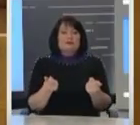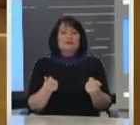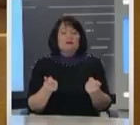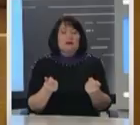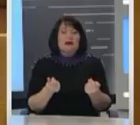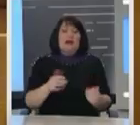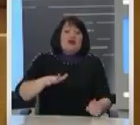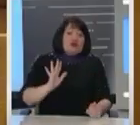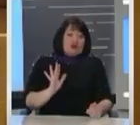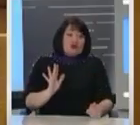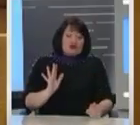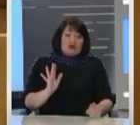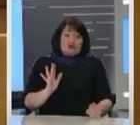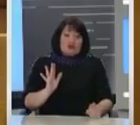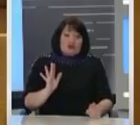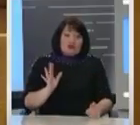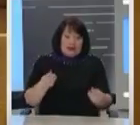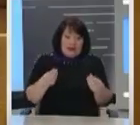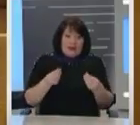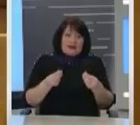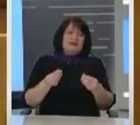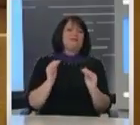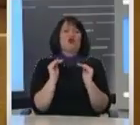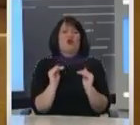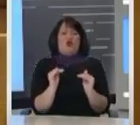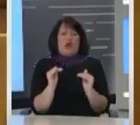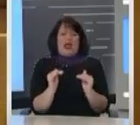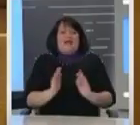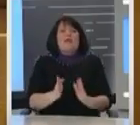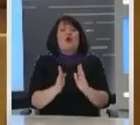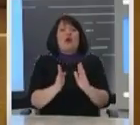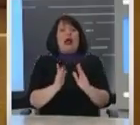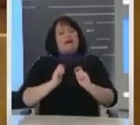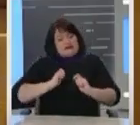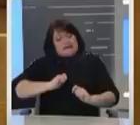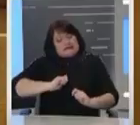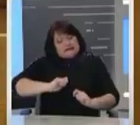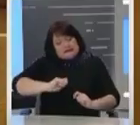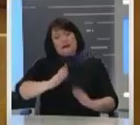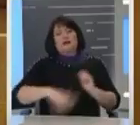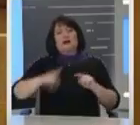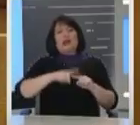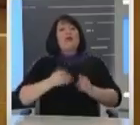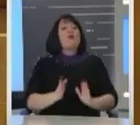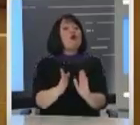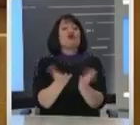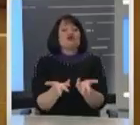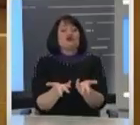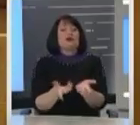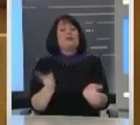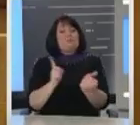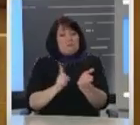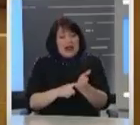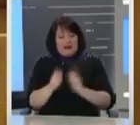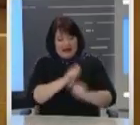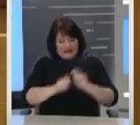Αυτός ο δρόμος προσφέρει μια στασιμότητα στη χώρα, η χώρα σέρνεται, αλλά δεν θα φύγει μπροστά αν δεν